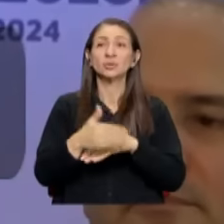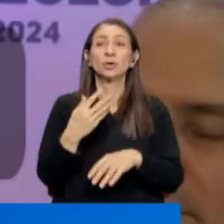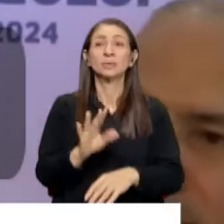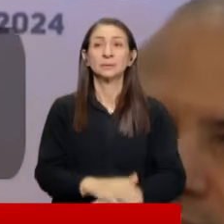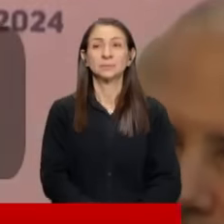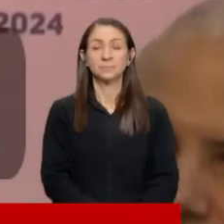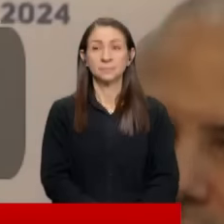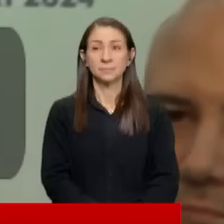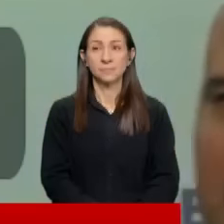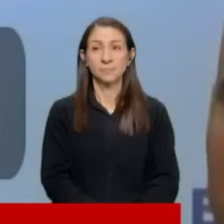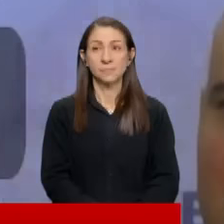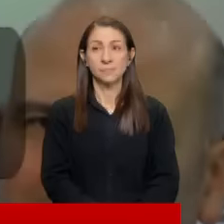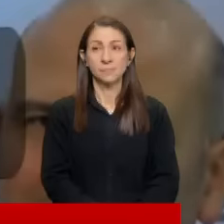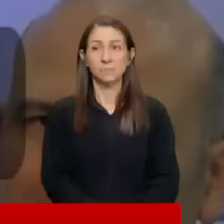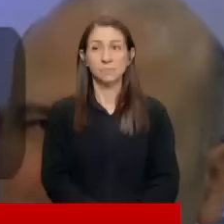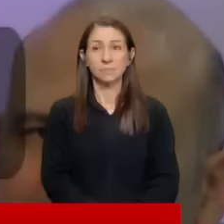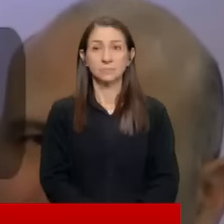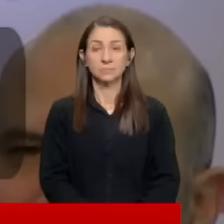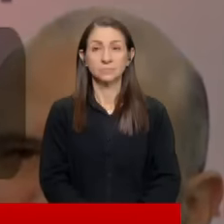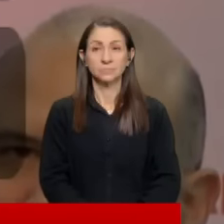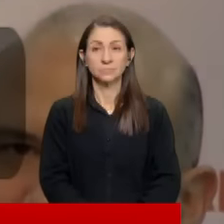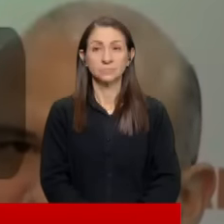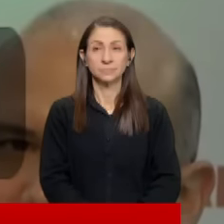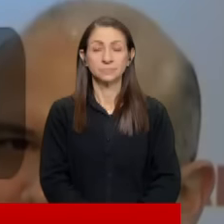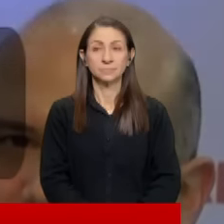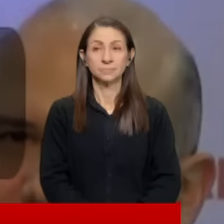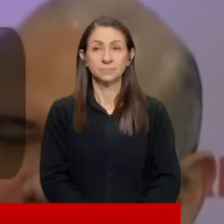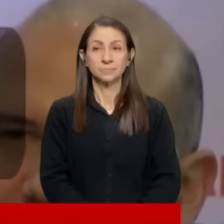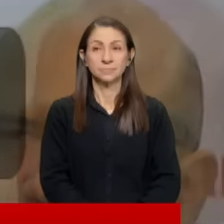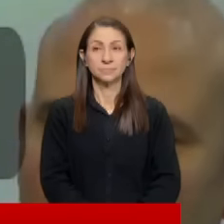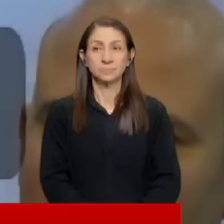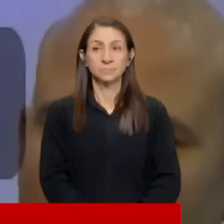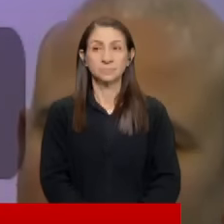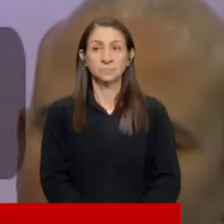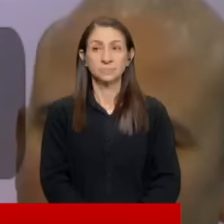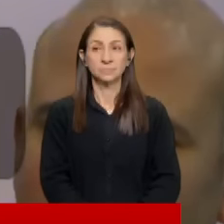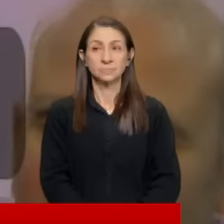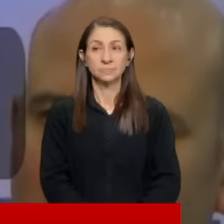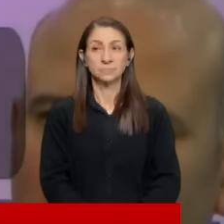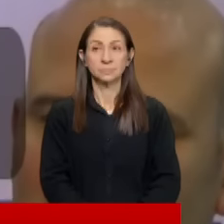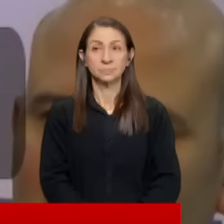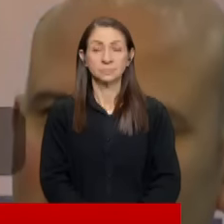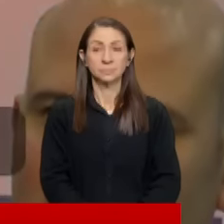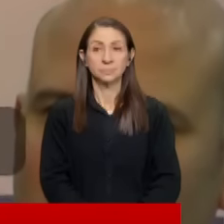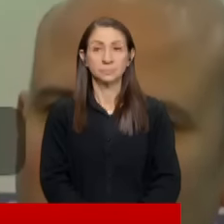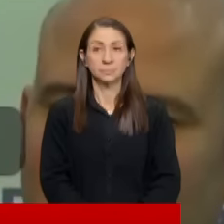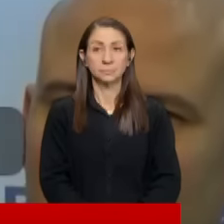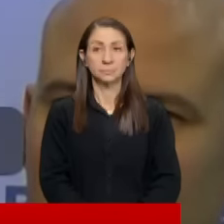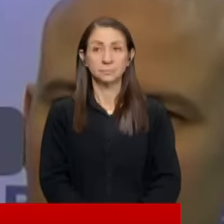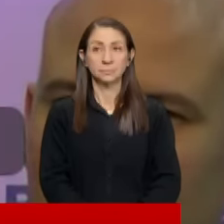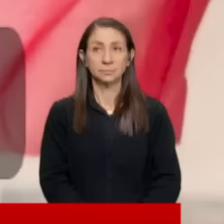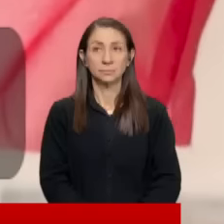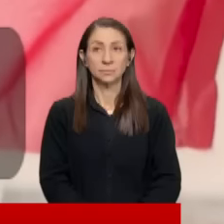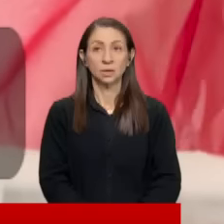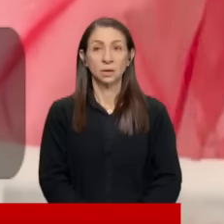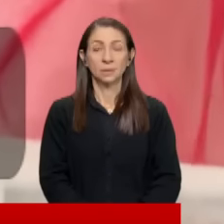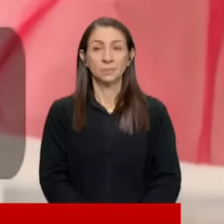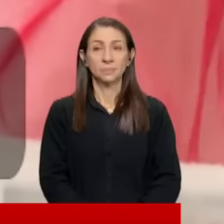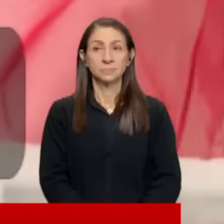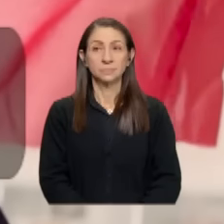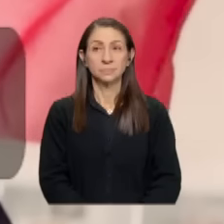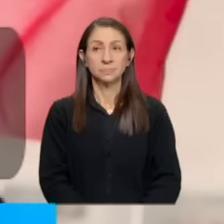Belediye başkanlığı farklı iş ya. Bu şarkı türkü söylemeye benzemez. Tamam sanatçı olabilir ama belediye başkanlığı ayrı bir şey. Oyun